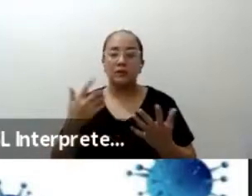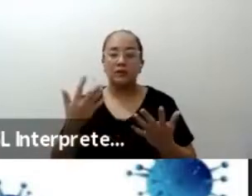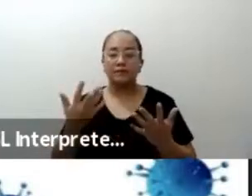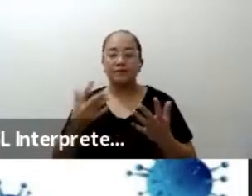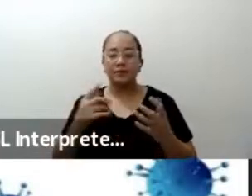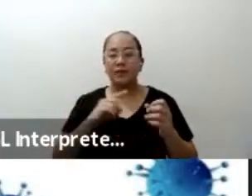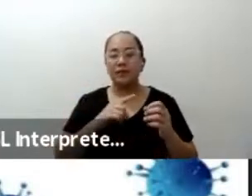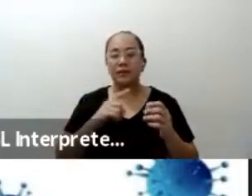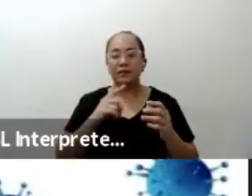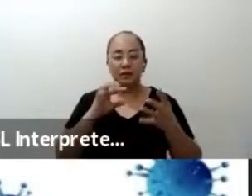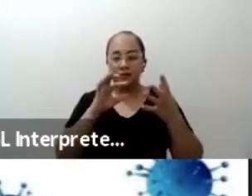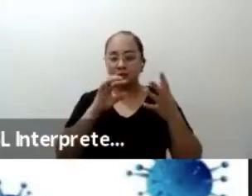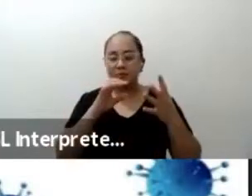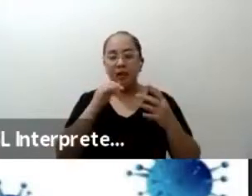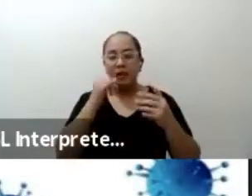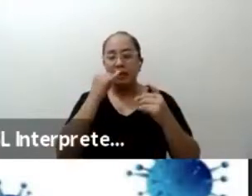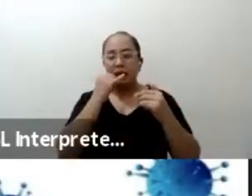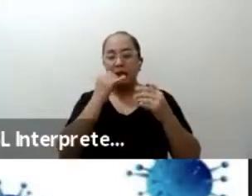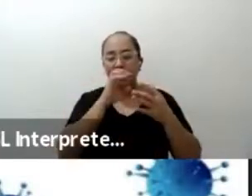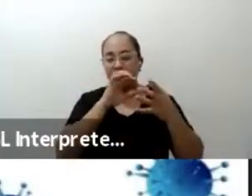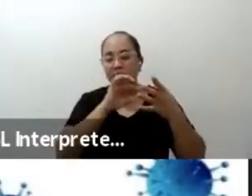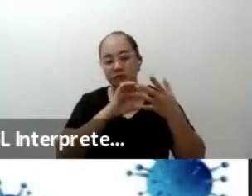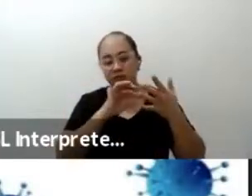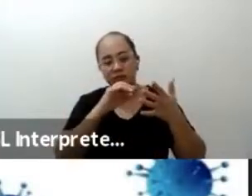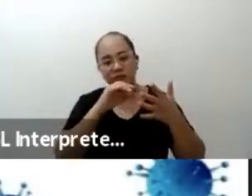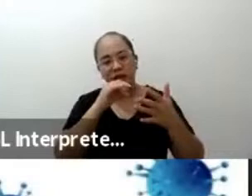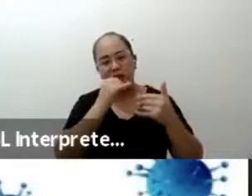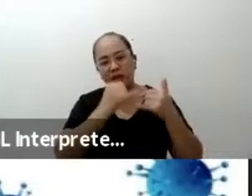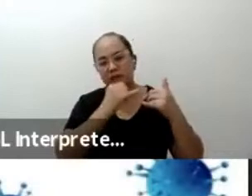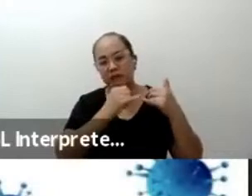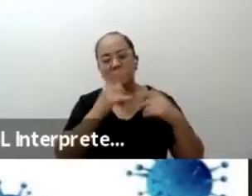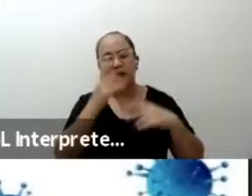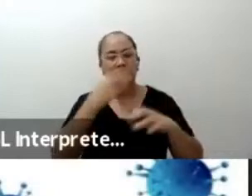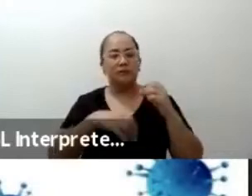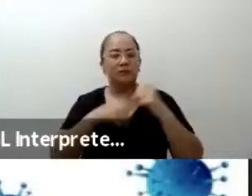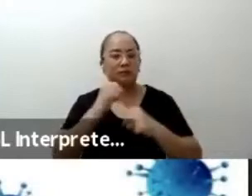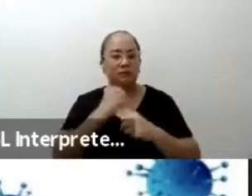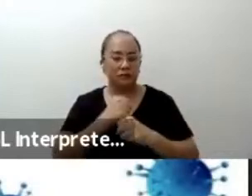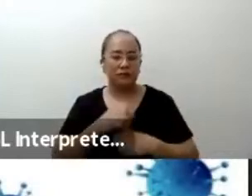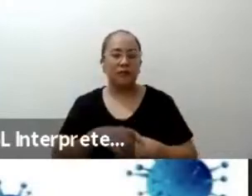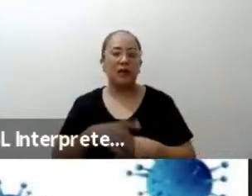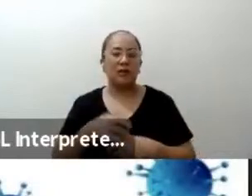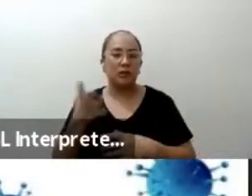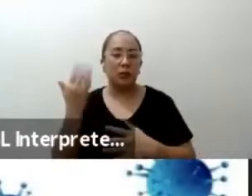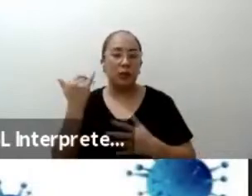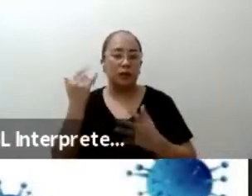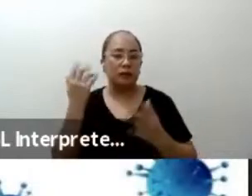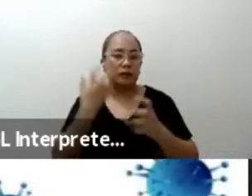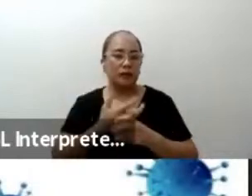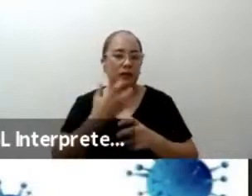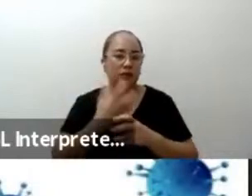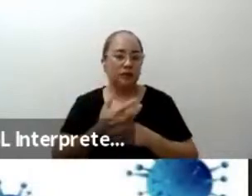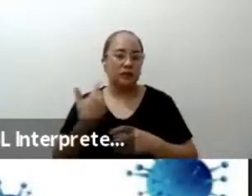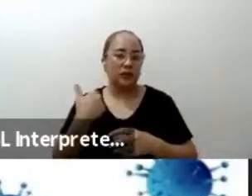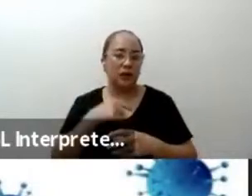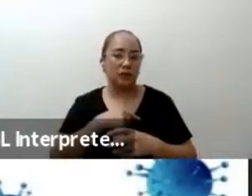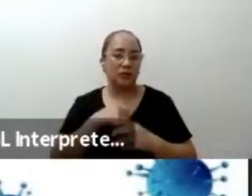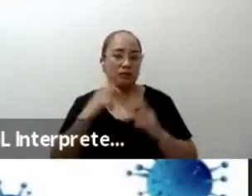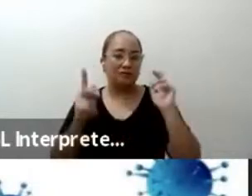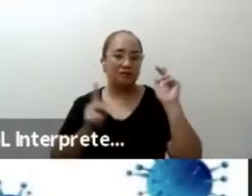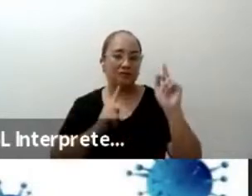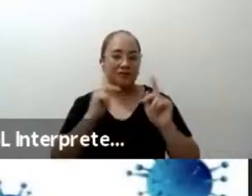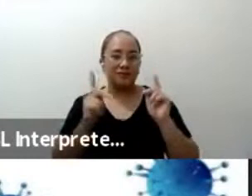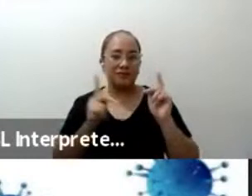of last year. At ito ang dahilan kung bakit talagang nahihirapan ang ating mga